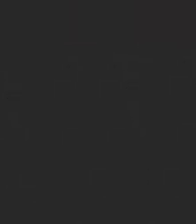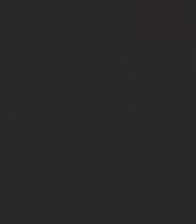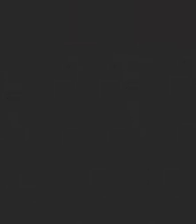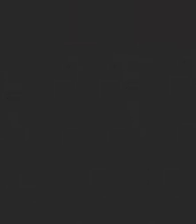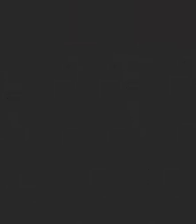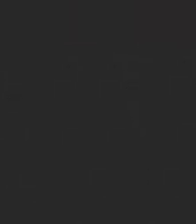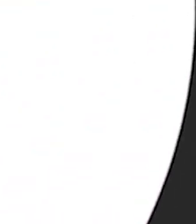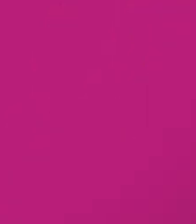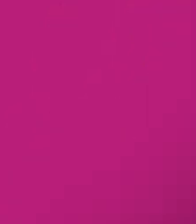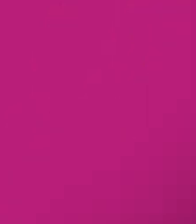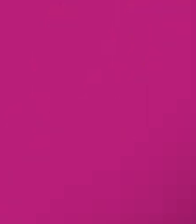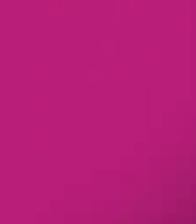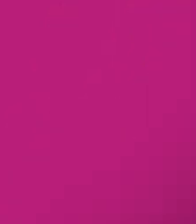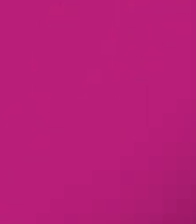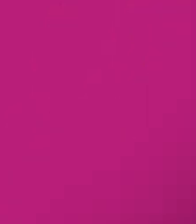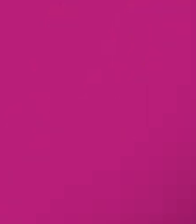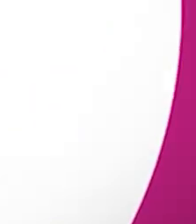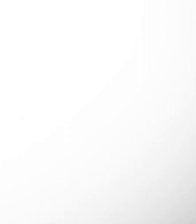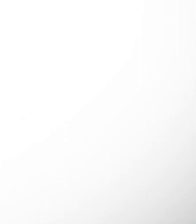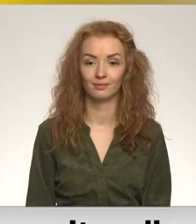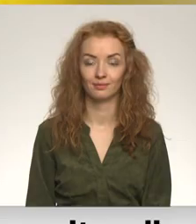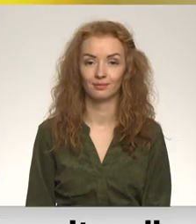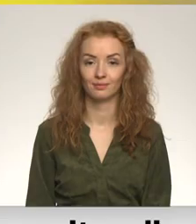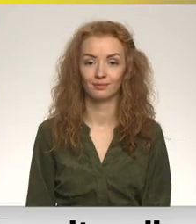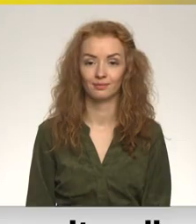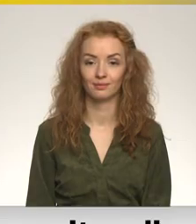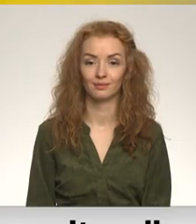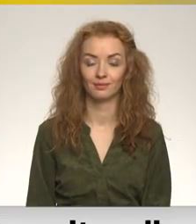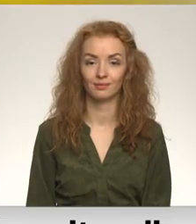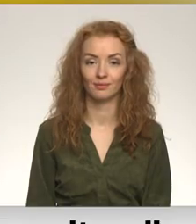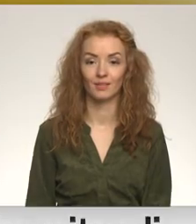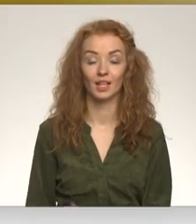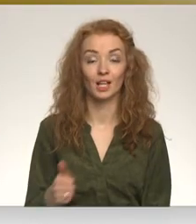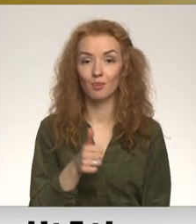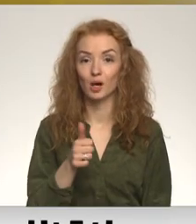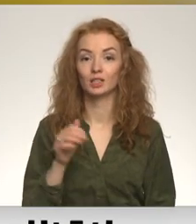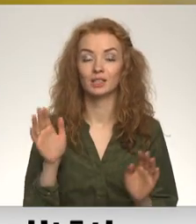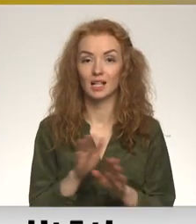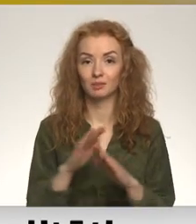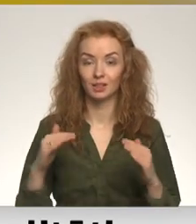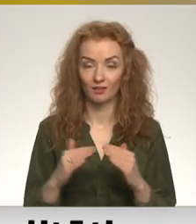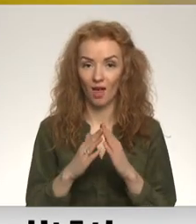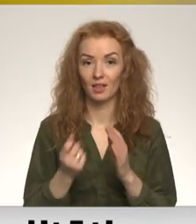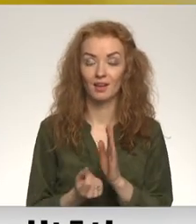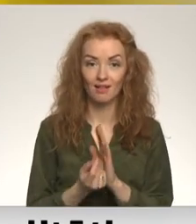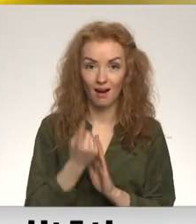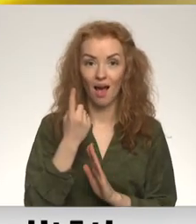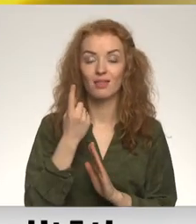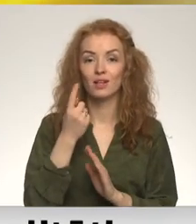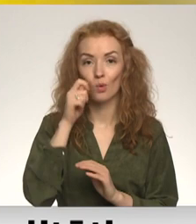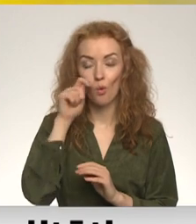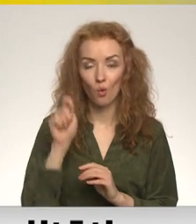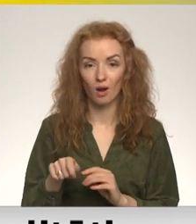Re, viss ēters ir te! Bet īpaši dziesmas svētki radīti Ukrainas karu